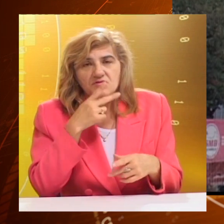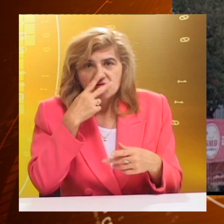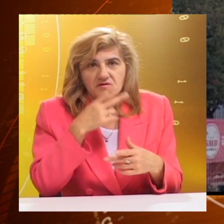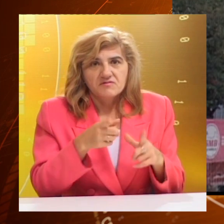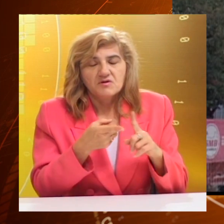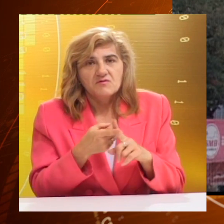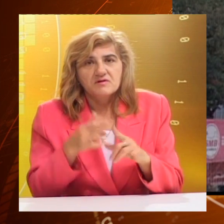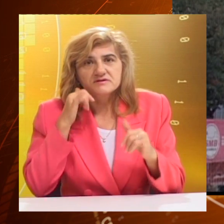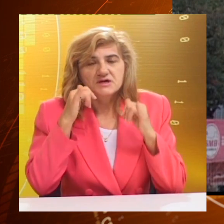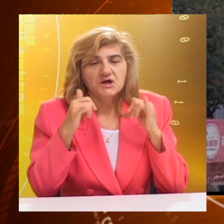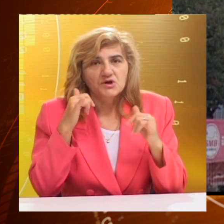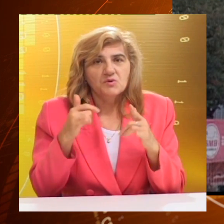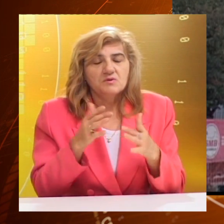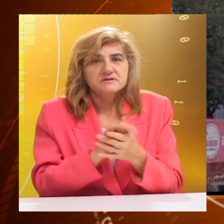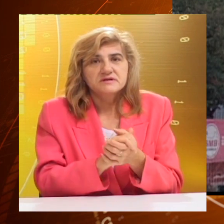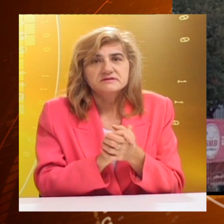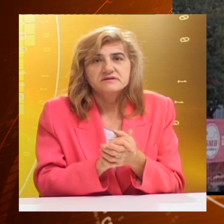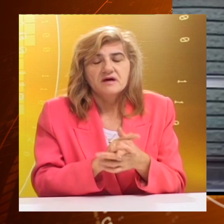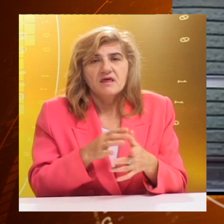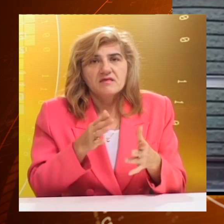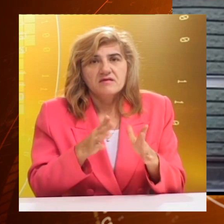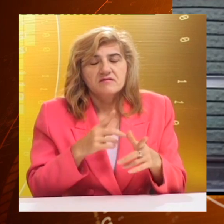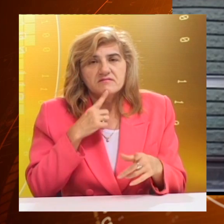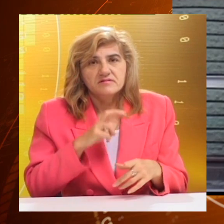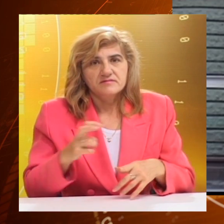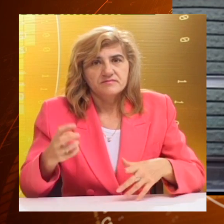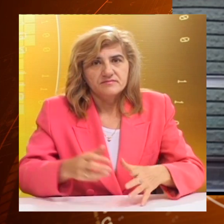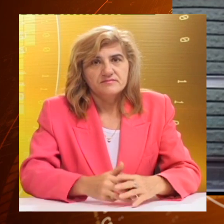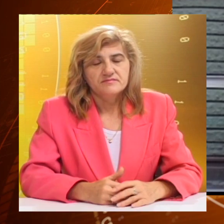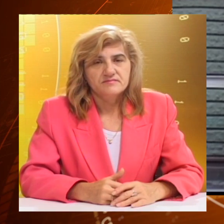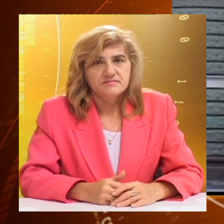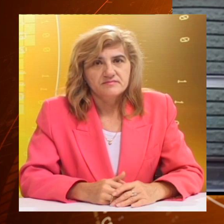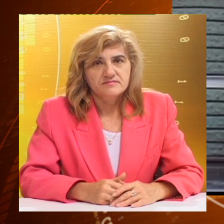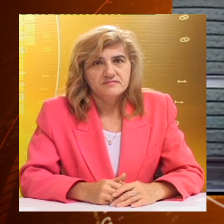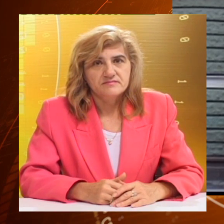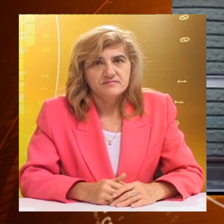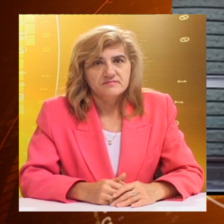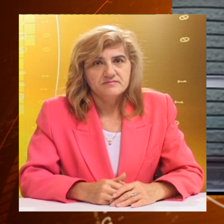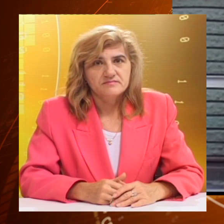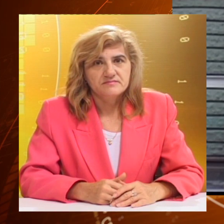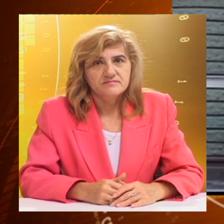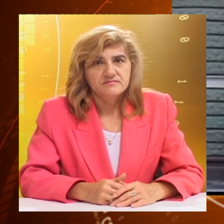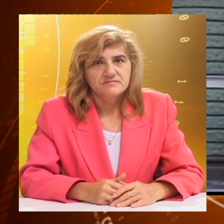veća zaduženog za oblast turizma, investicije i međunarodne saradnje, Nebojša Daraboša.